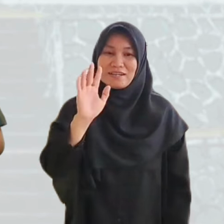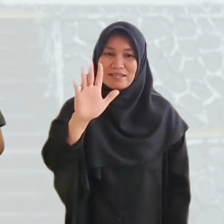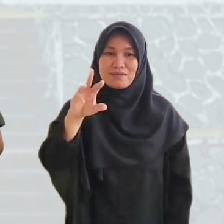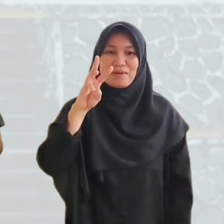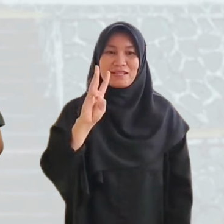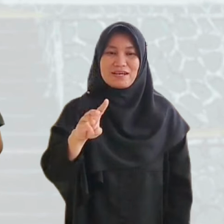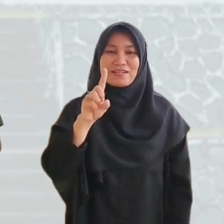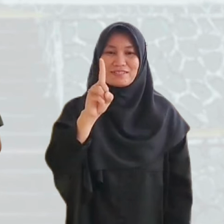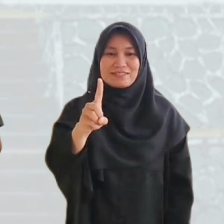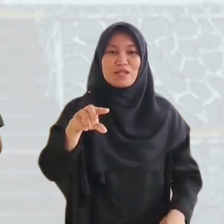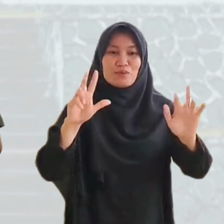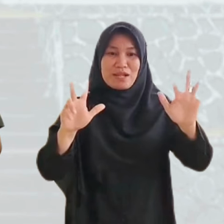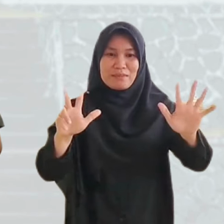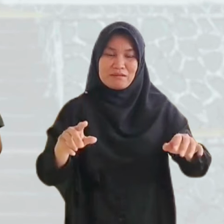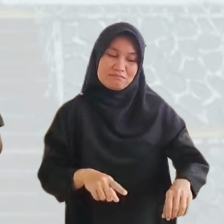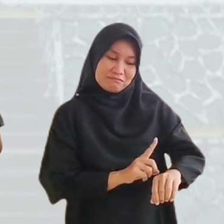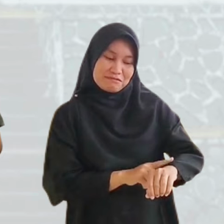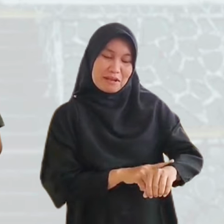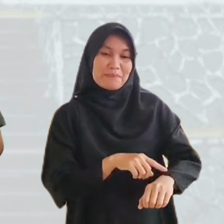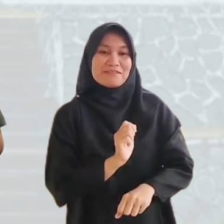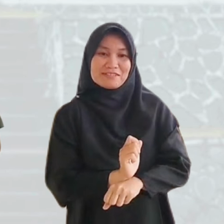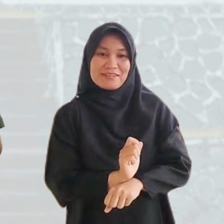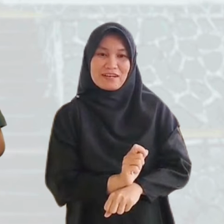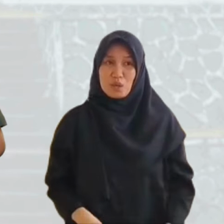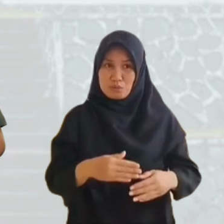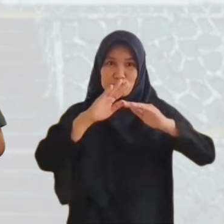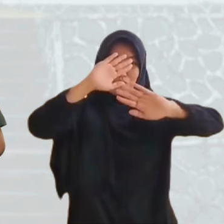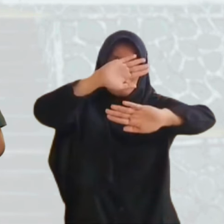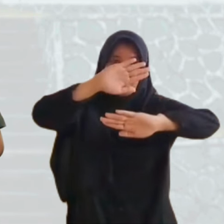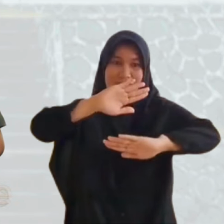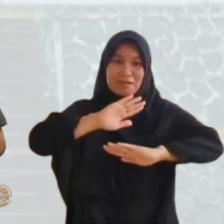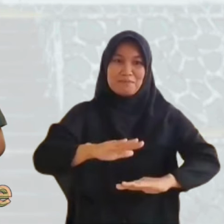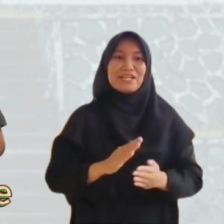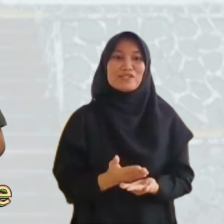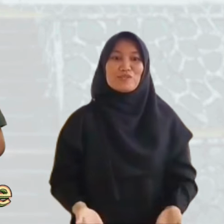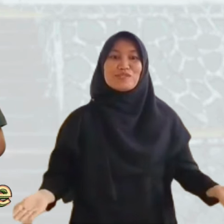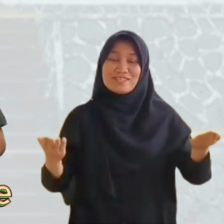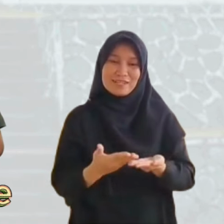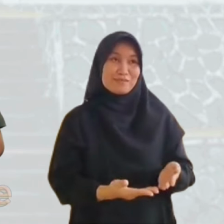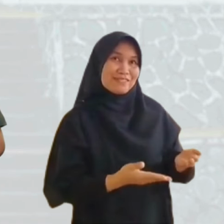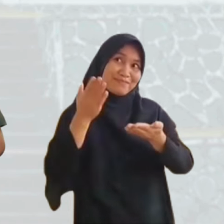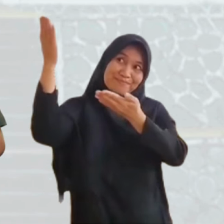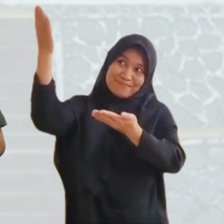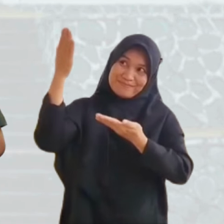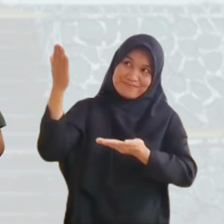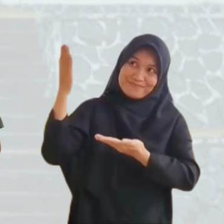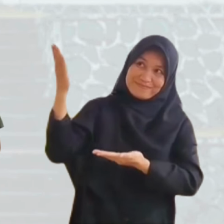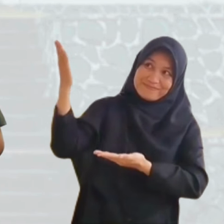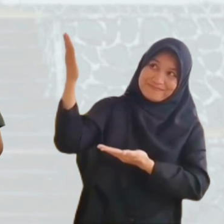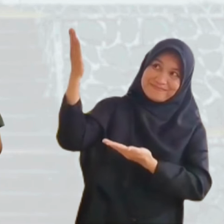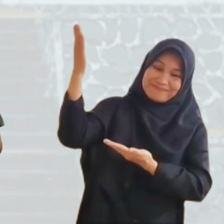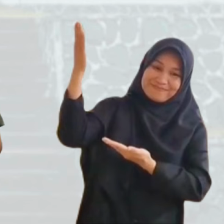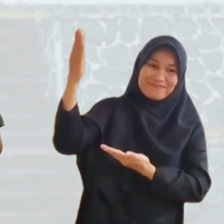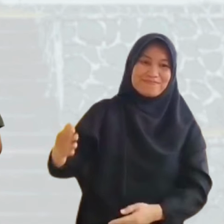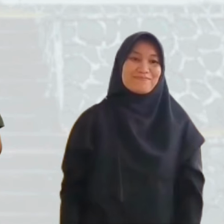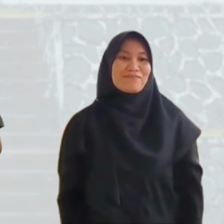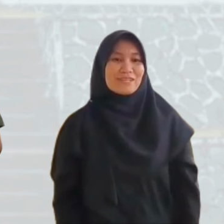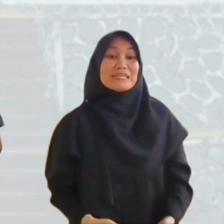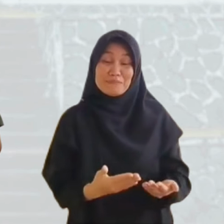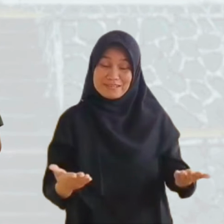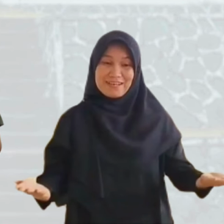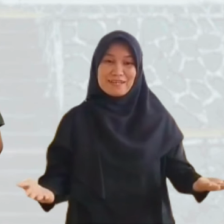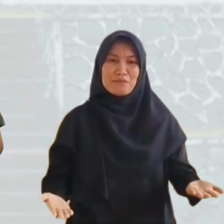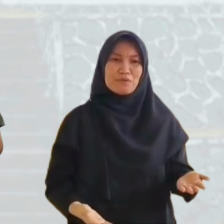085283925318 di jam kerja, atau kunjungi media sosial resmi dan website Pengadilan Agama Dabo